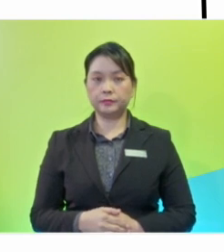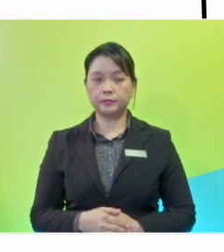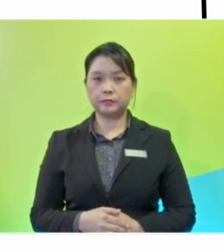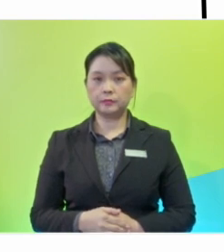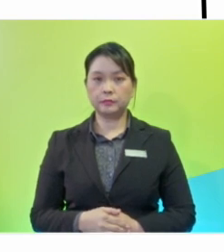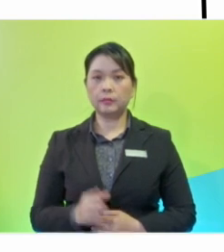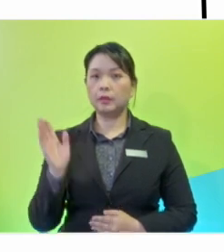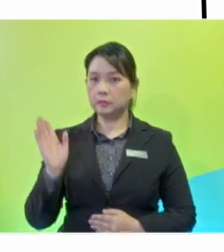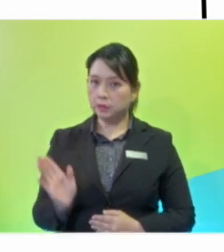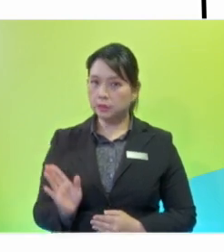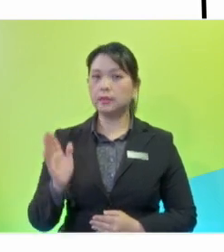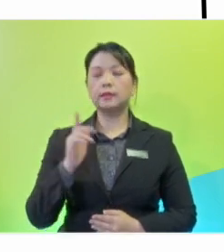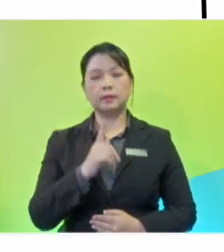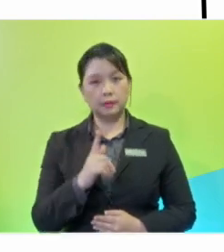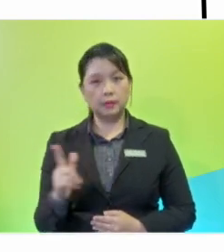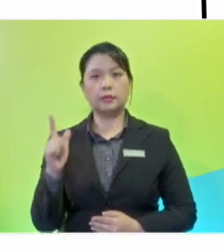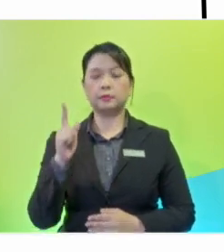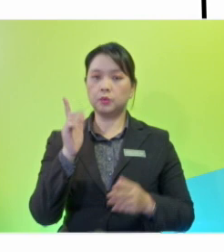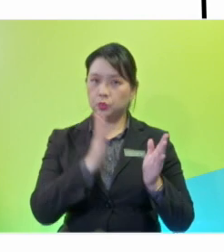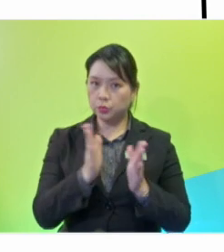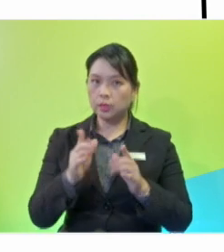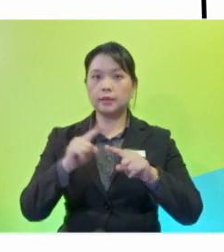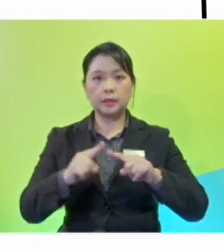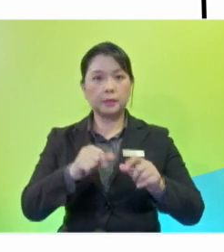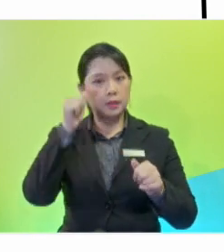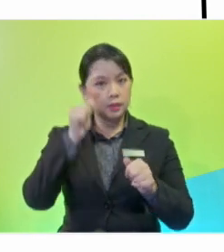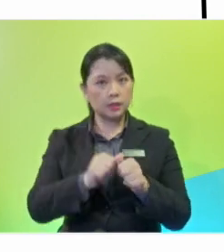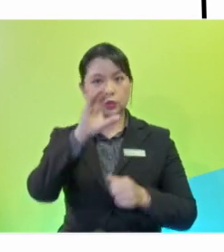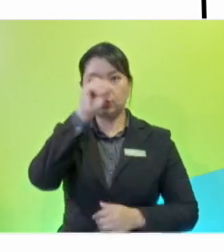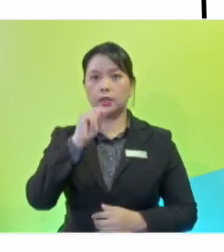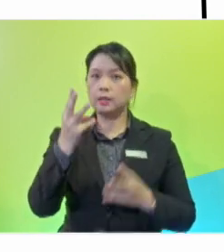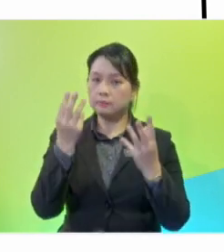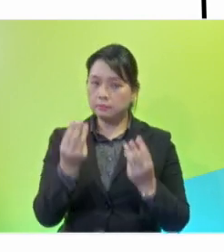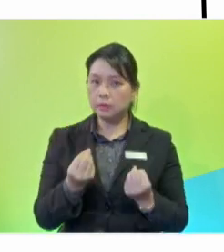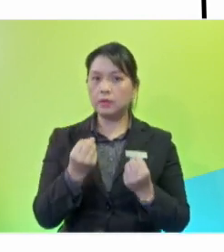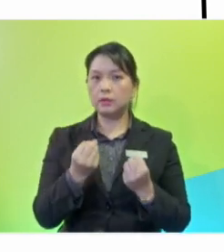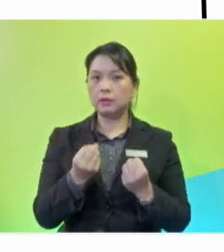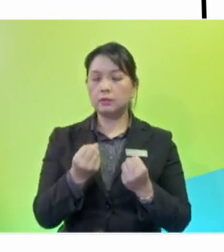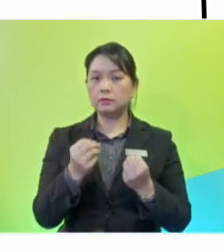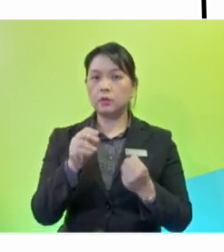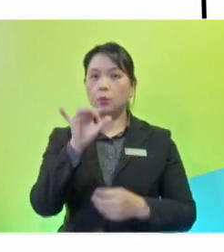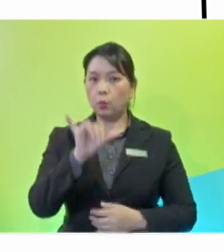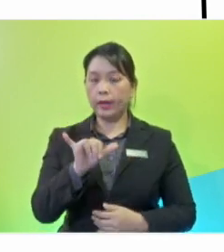inilah ungkapannya tapi ingat soalnya ungkapkan dalam